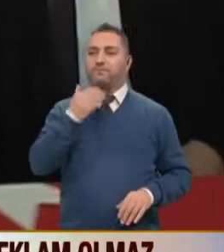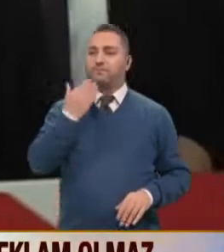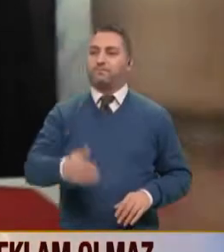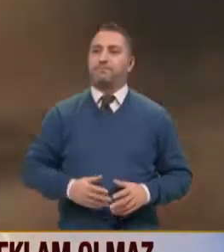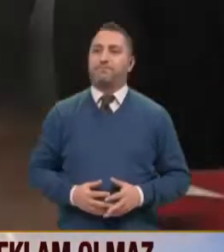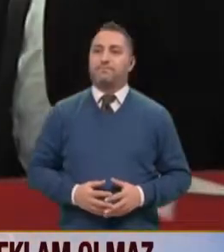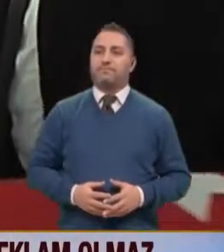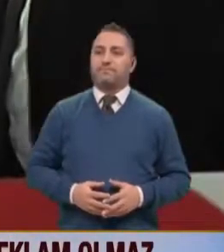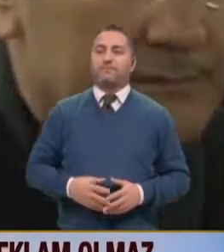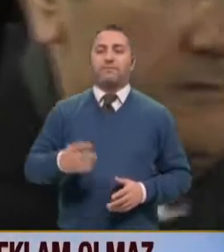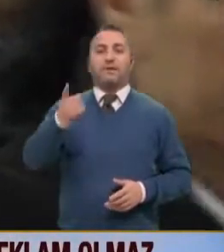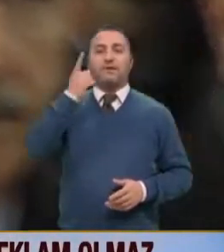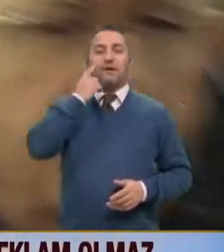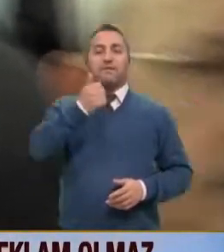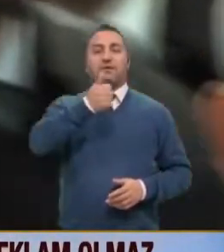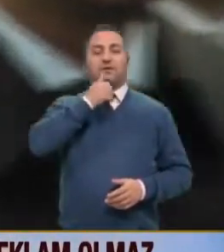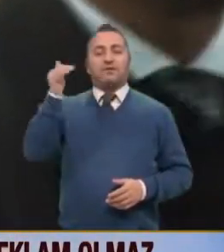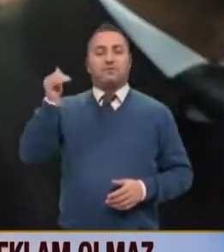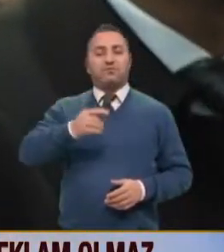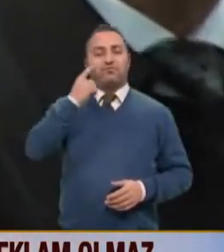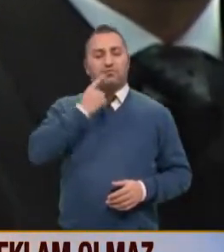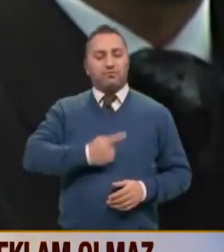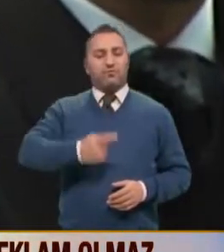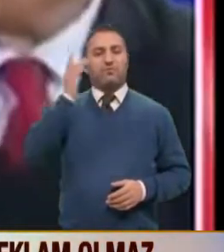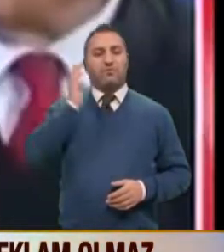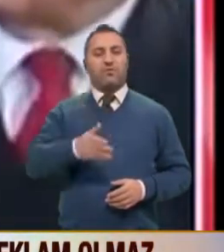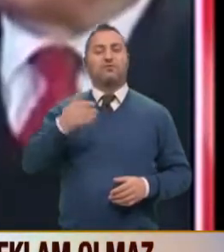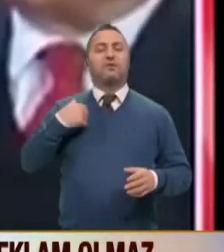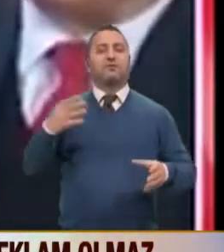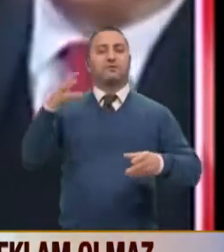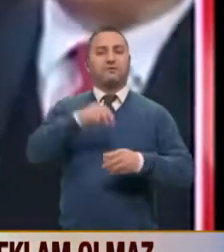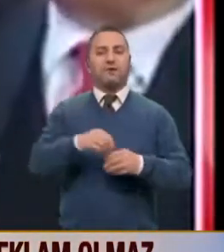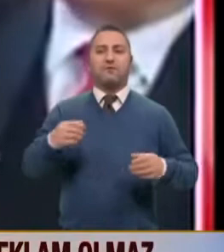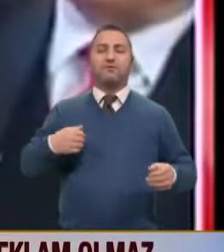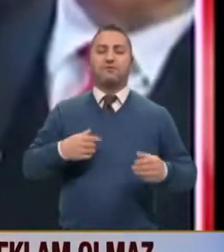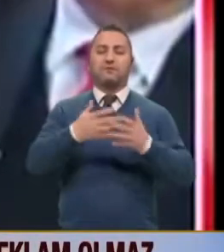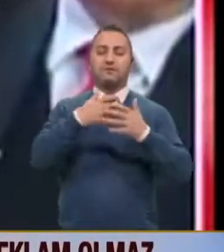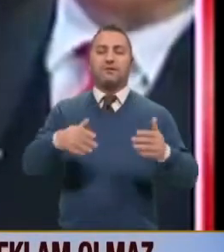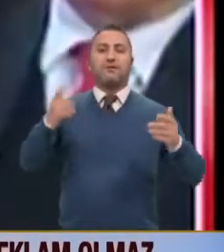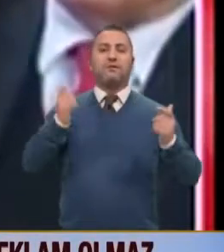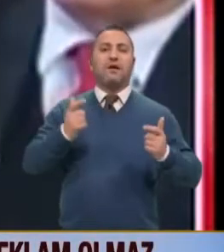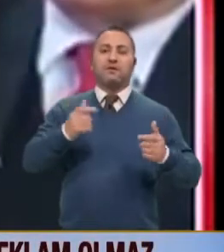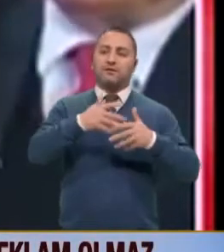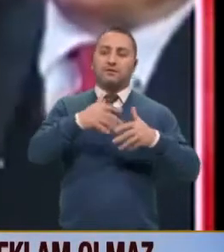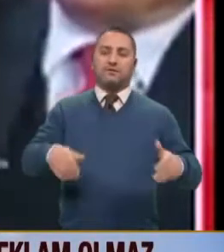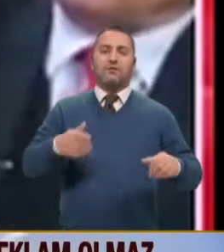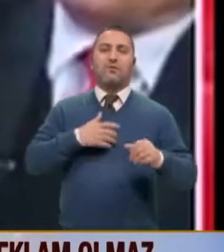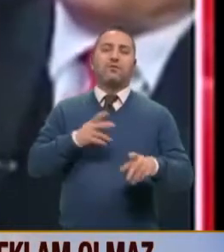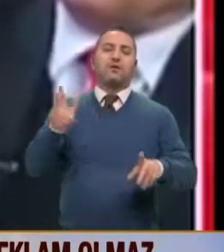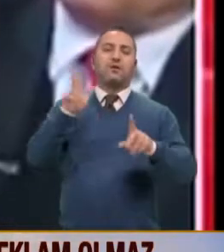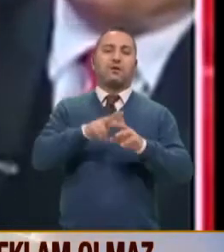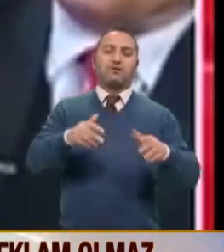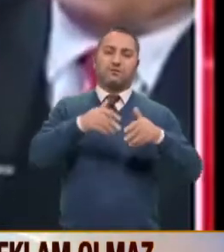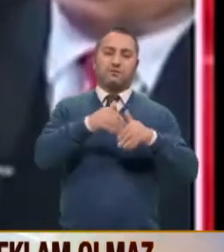Devlet adamları geldiği zaman Cumhurbaşkanı da dahil kanımca sırada neresi kalmışsa oraya katılır ve